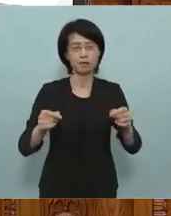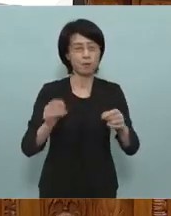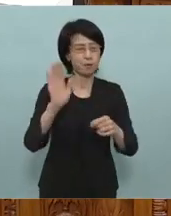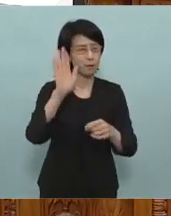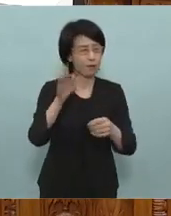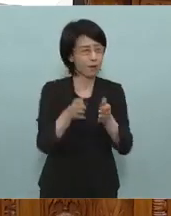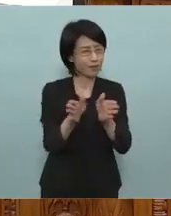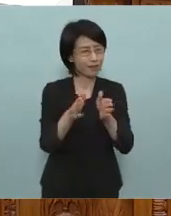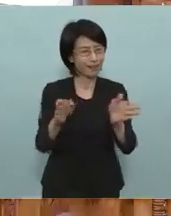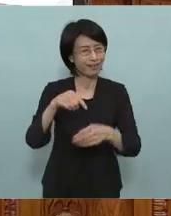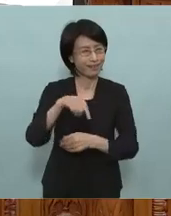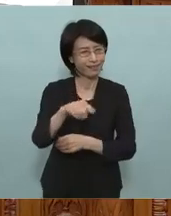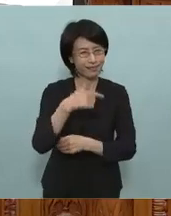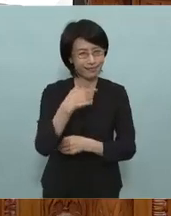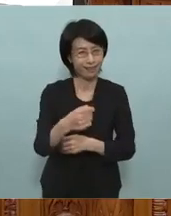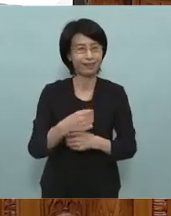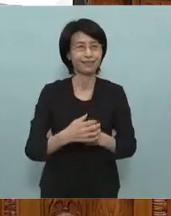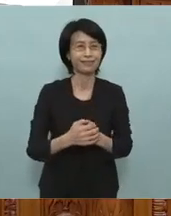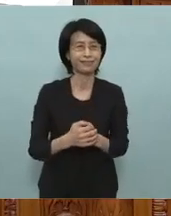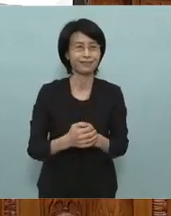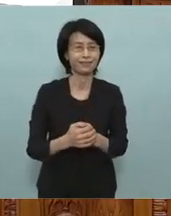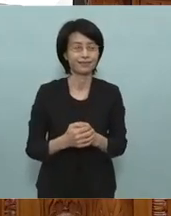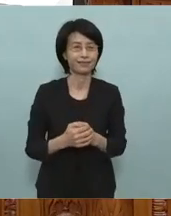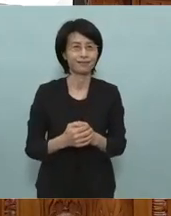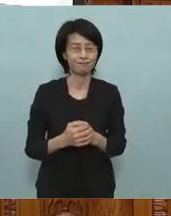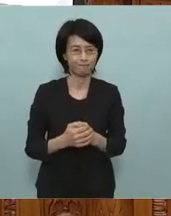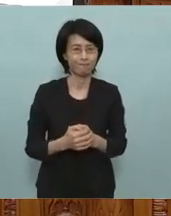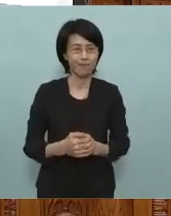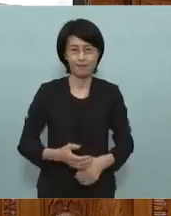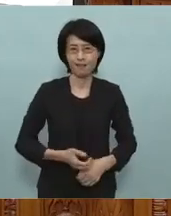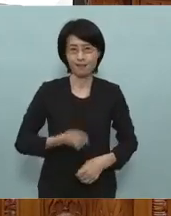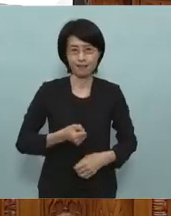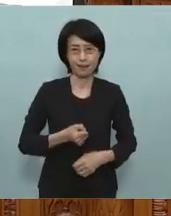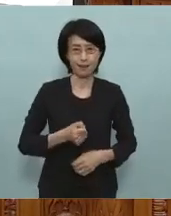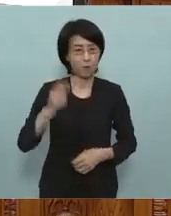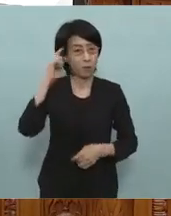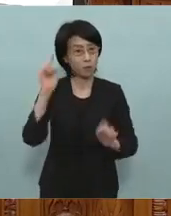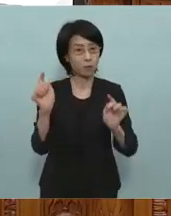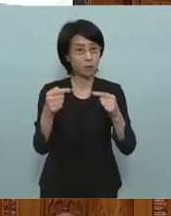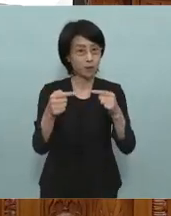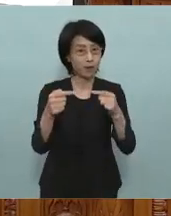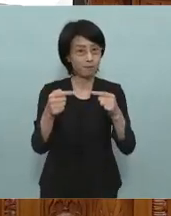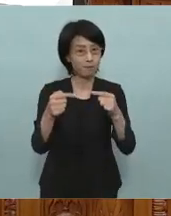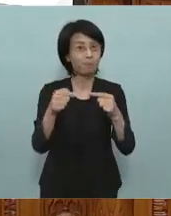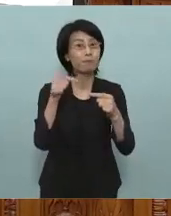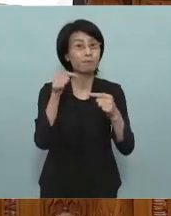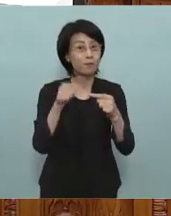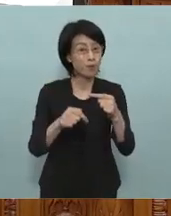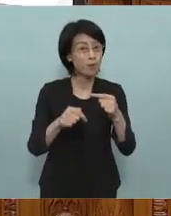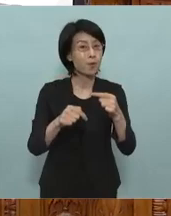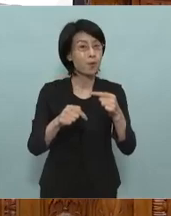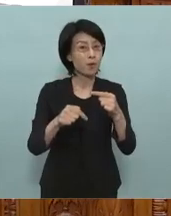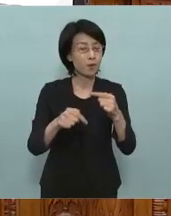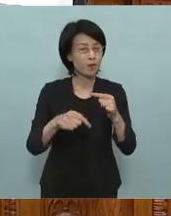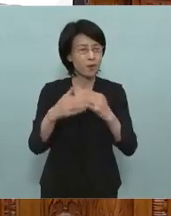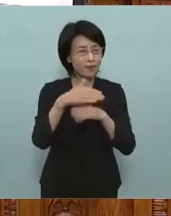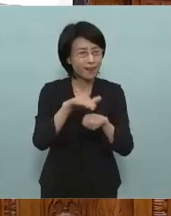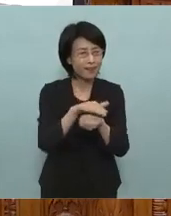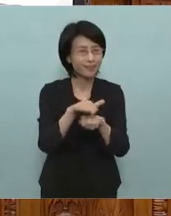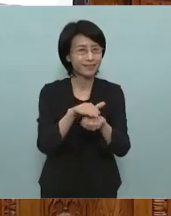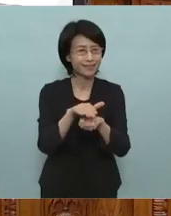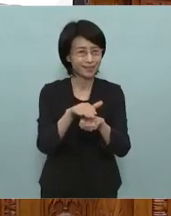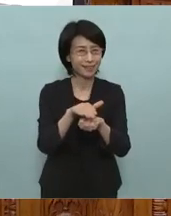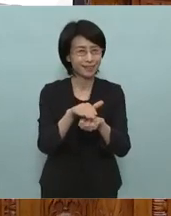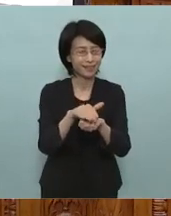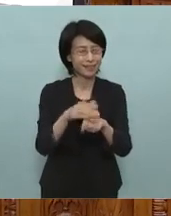切り開いていきたいと思います信頼と評価この姿勢を大切にしながら